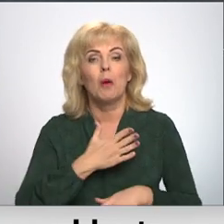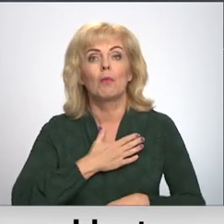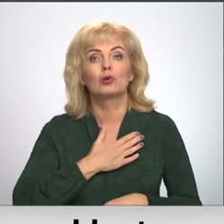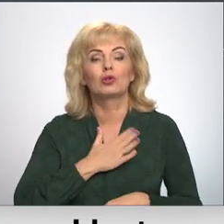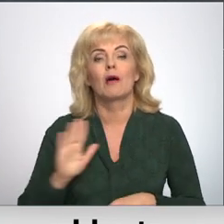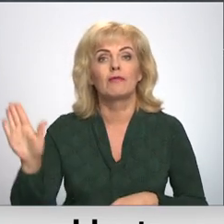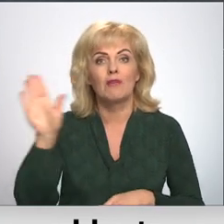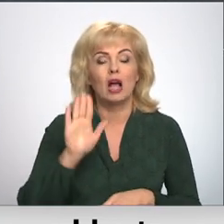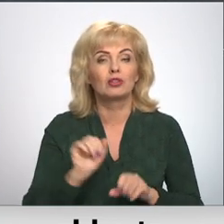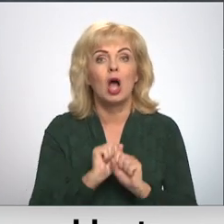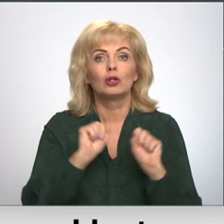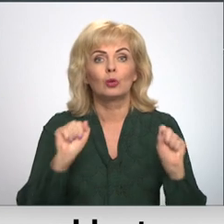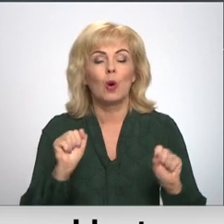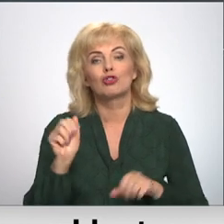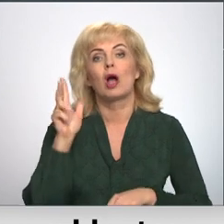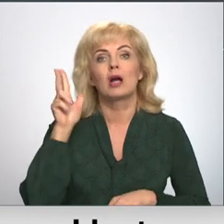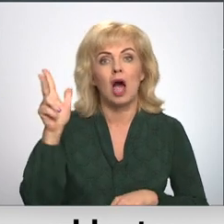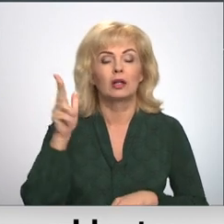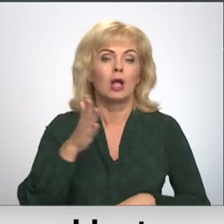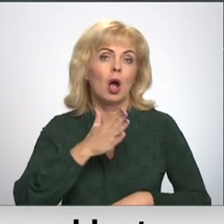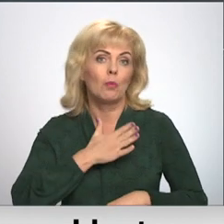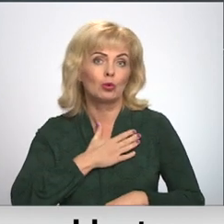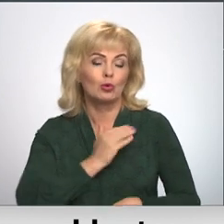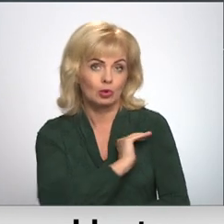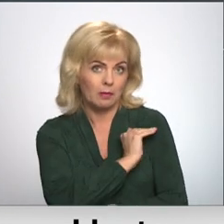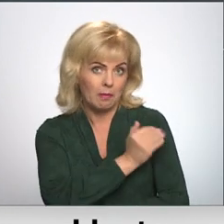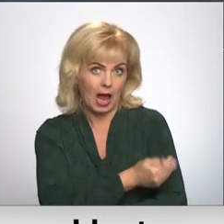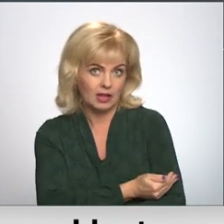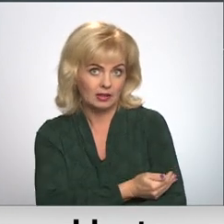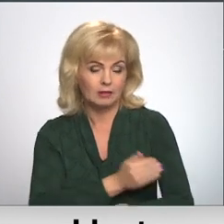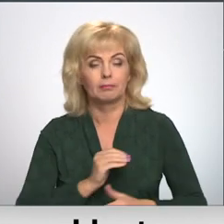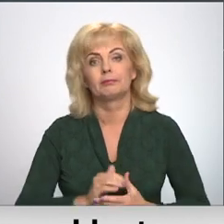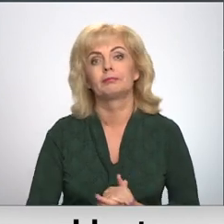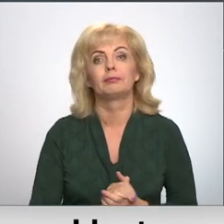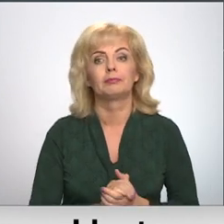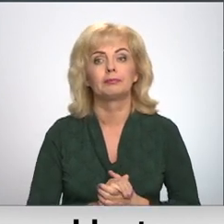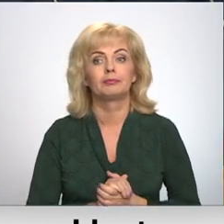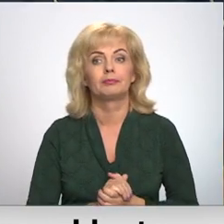mūsu valsts drošības garants un mūsu spēks.